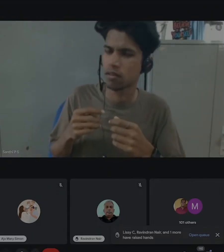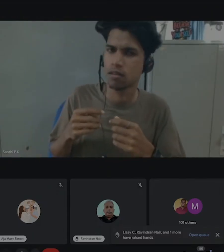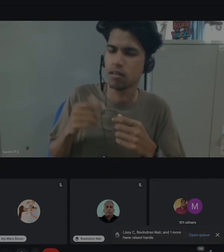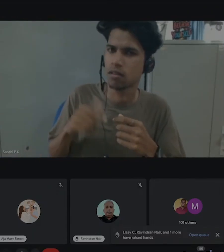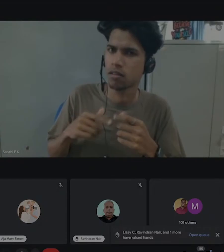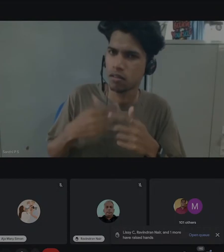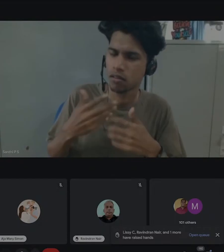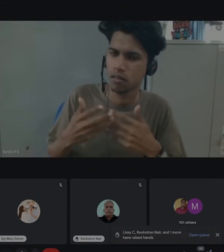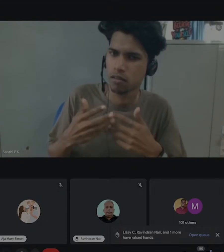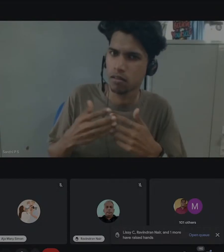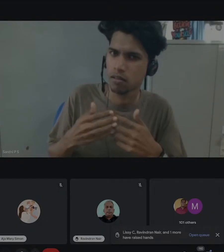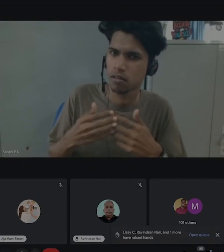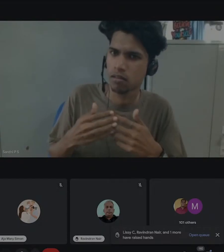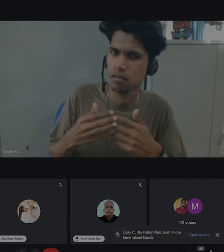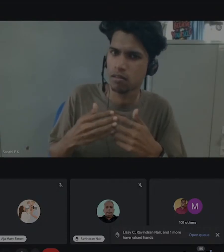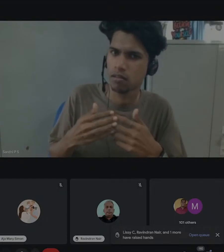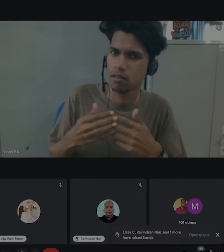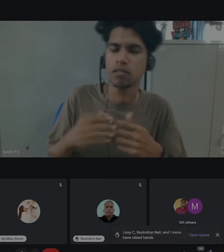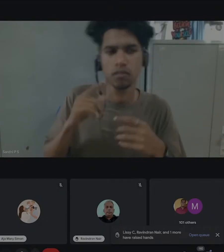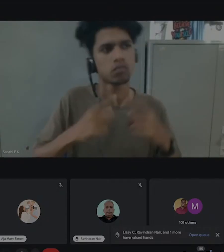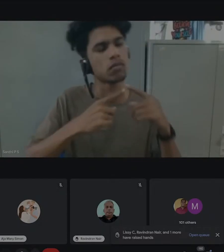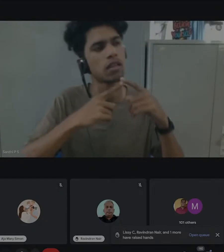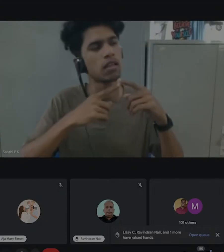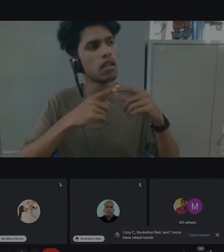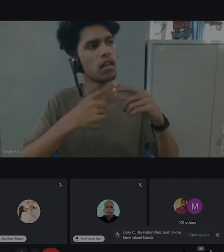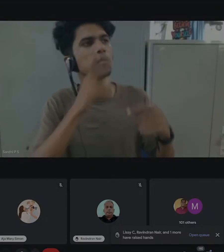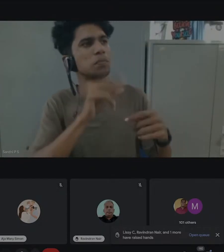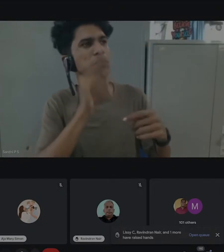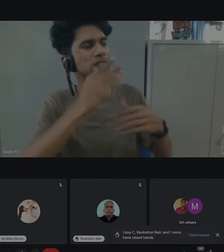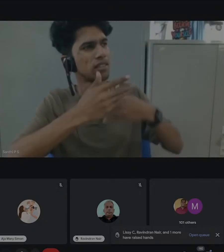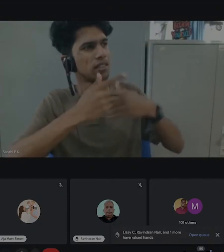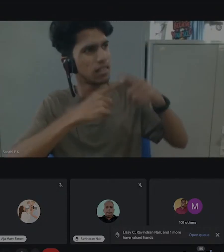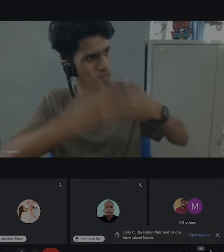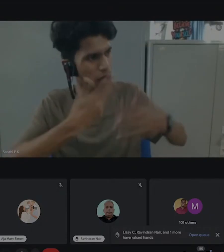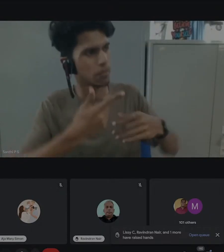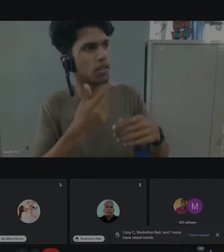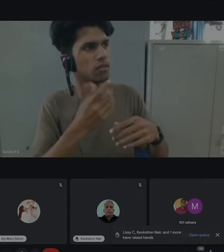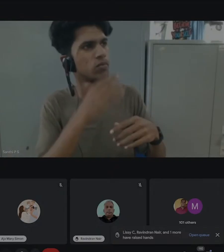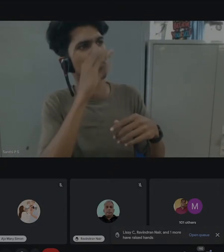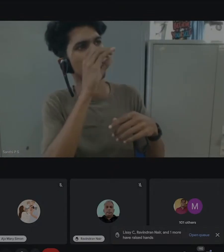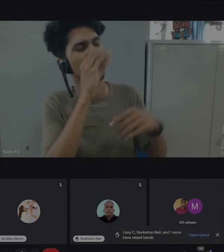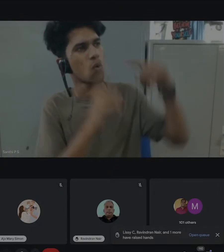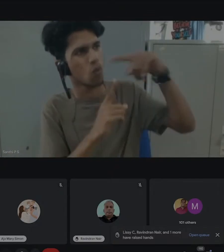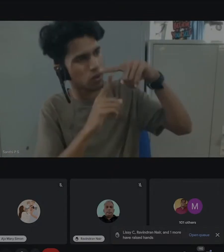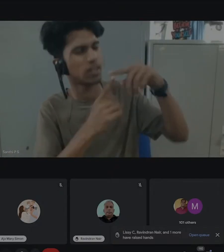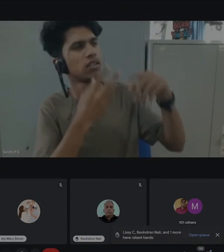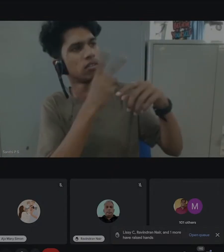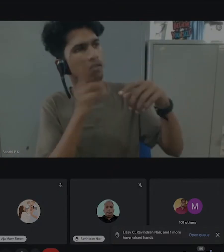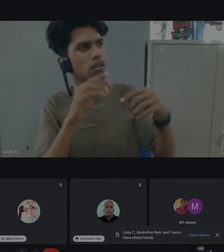ഇപ്പോൾ എല്ലാത്തരം തെറാപ്പികളും കൊടുക്കുന്നുണ്ട്. സ്പീച്ച് തെറാപ്പി ഉണ്ട്, അതിന്റെ കൂടെ ഒക്യുപേഷണൽ തെറാപ്പി. അങ്ങനെ ഒരു സെന്ററിൽ